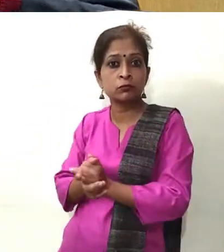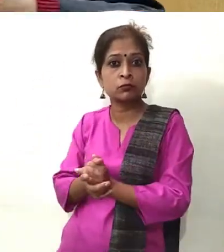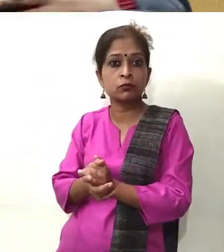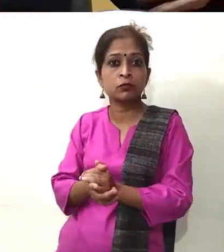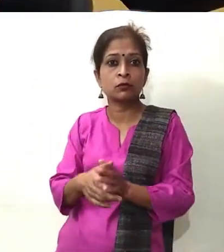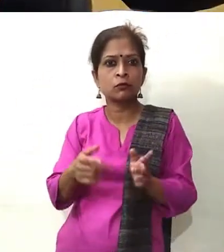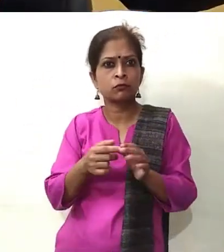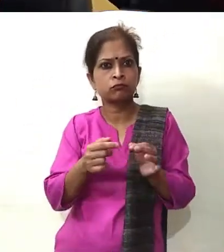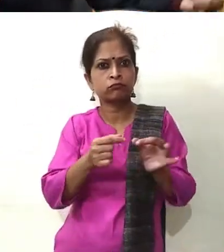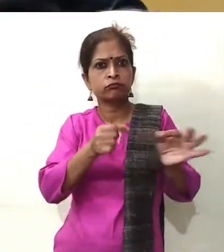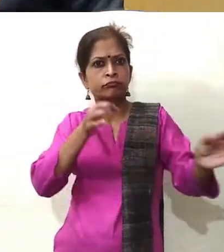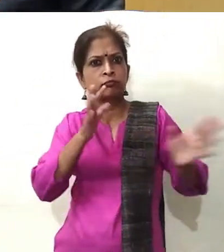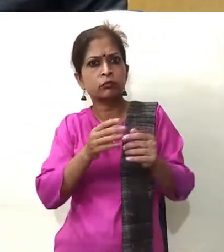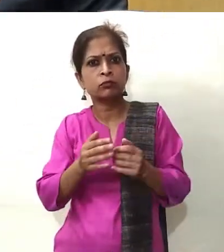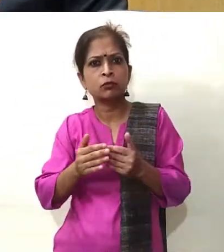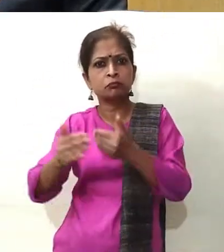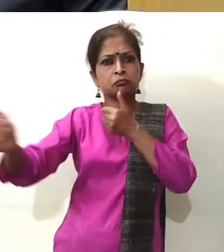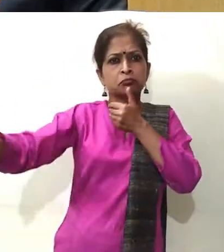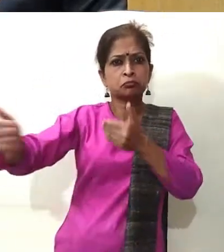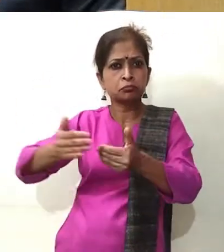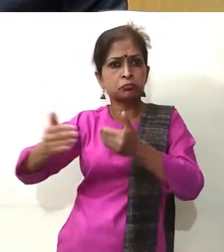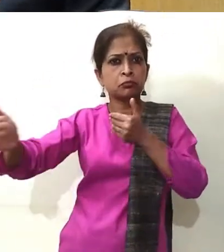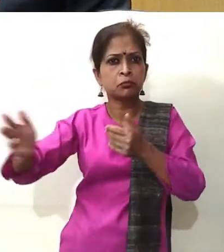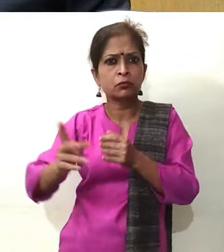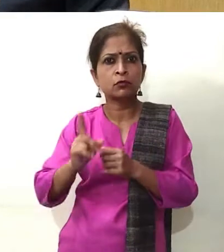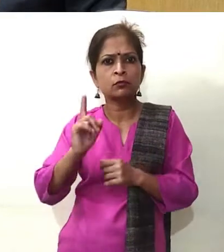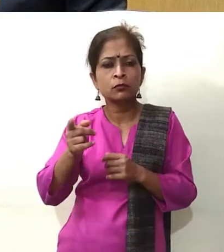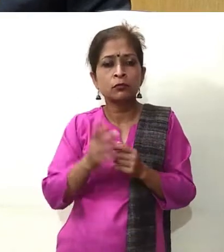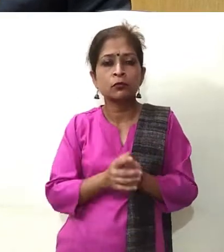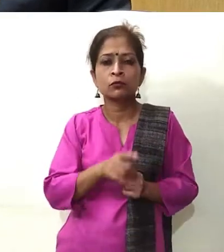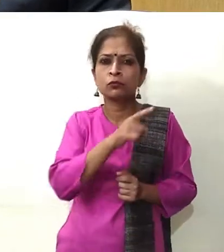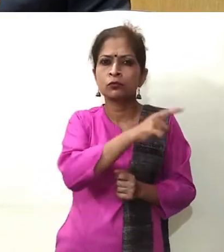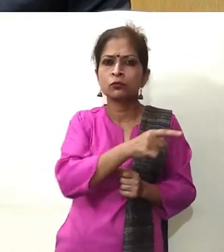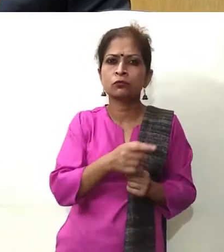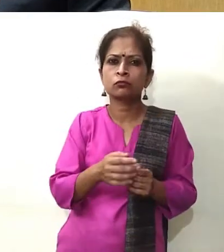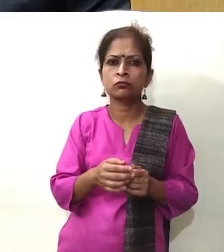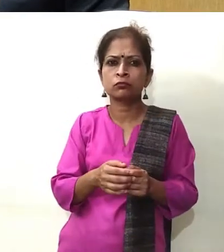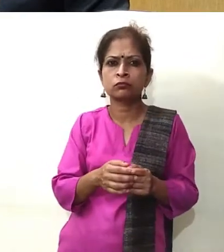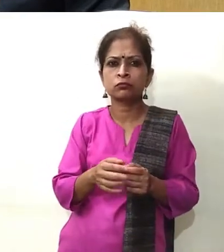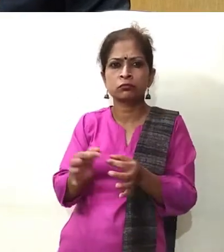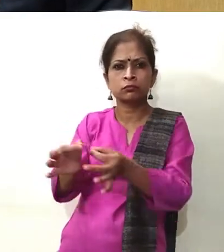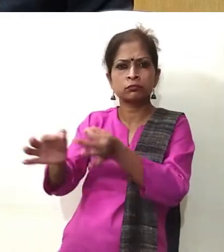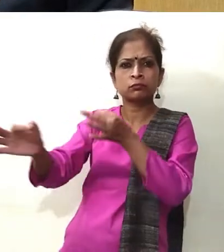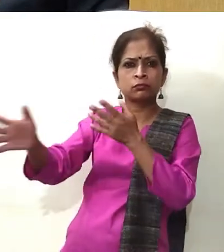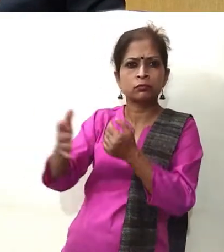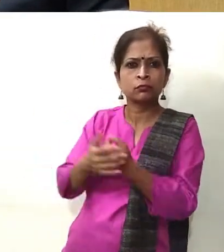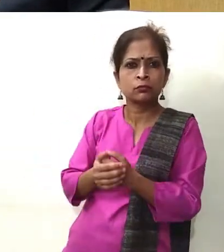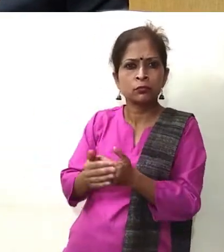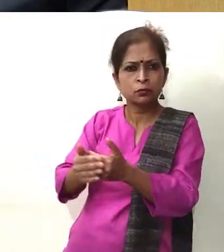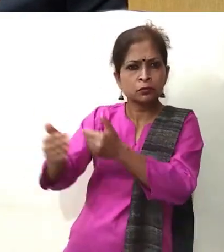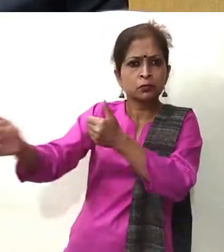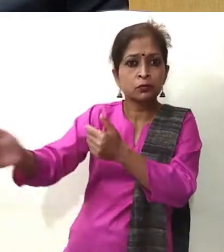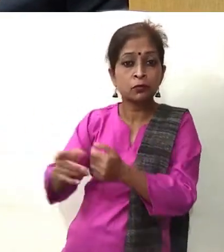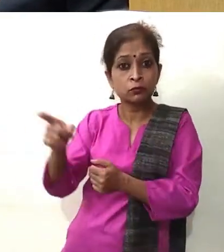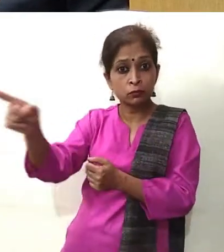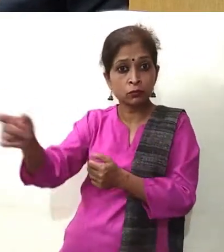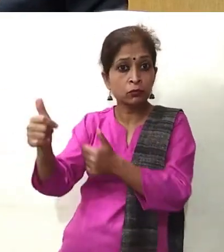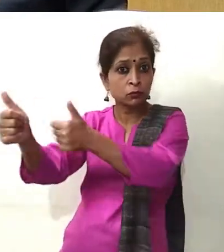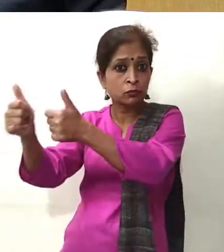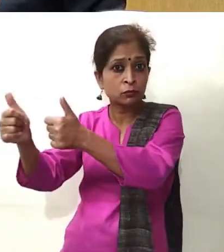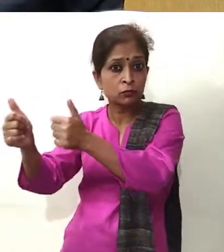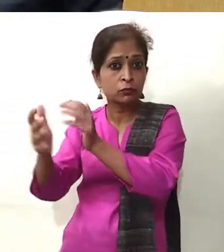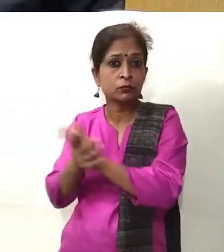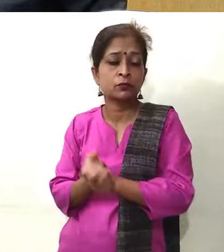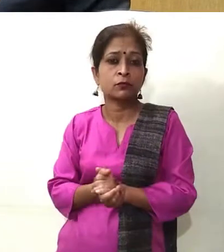को कई मीटर पीछे कर जाता, और तुम जब बाण चलाते तो कुछ पीछे करते। है ना वो सराहना की योग्य। जी।